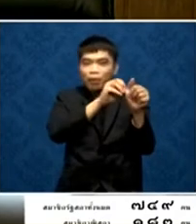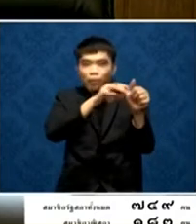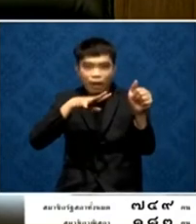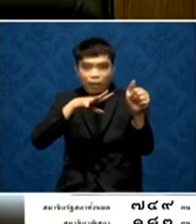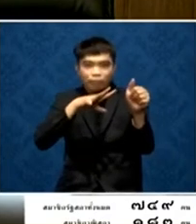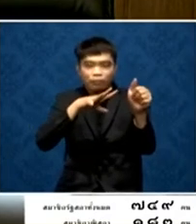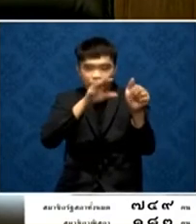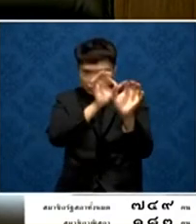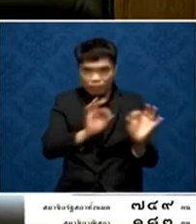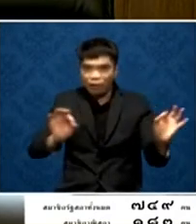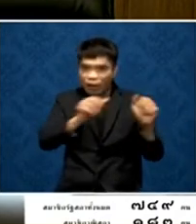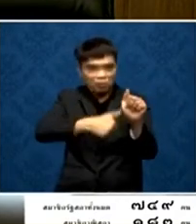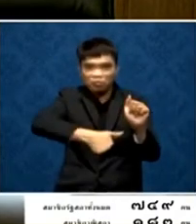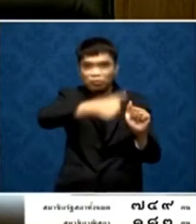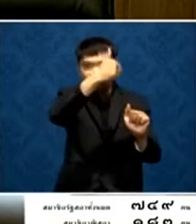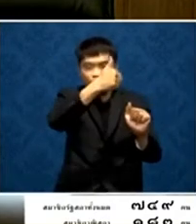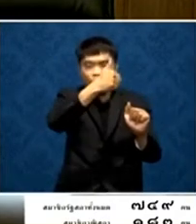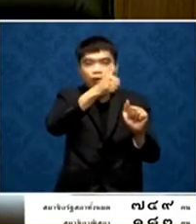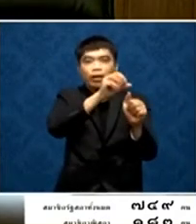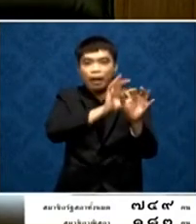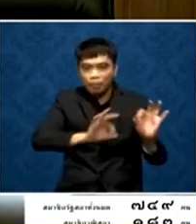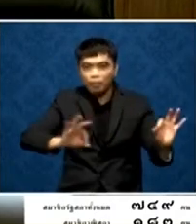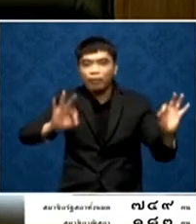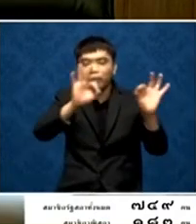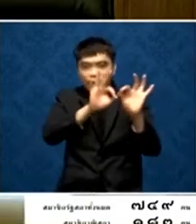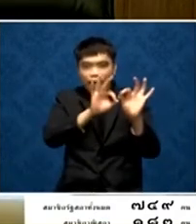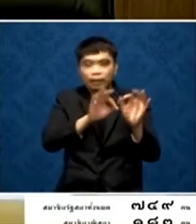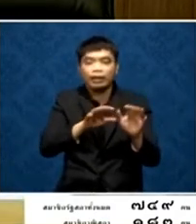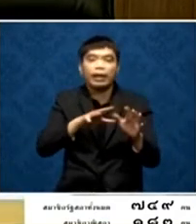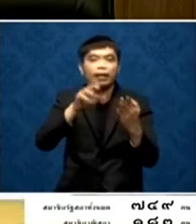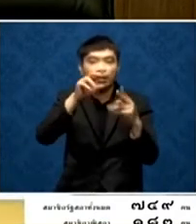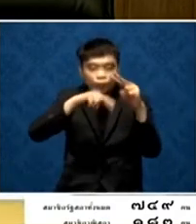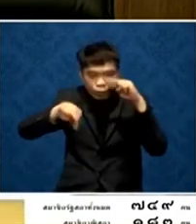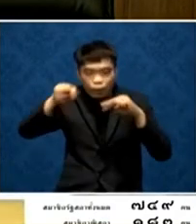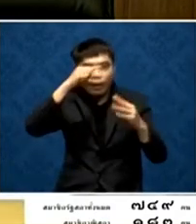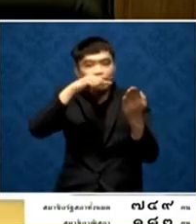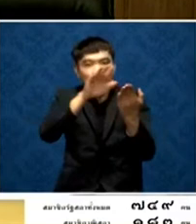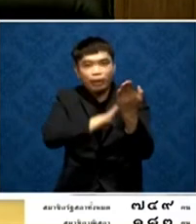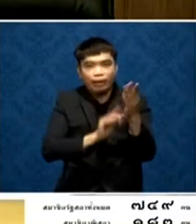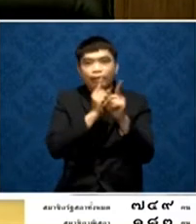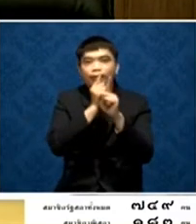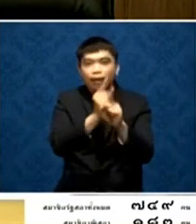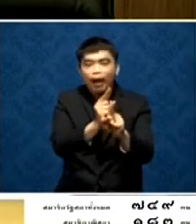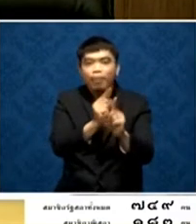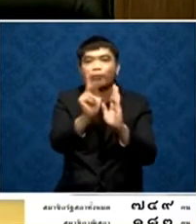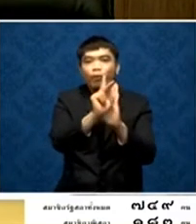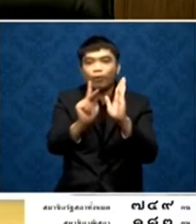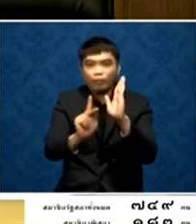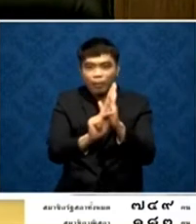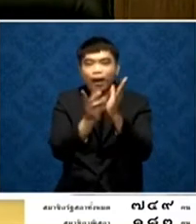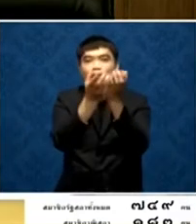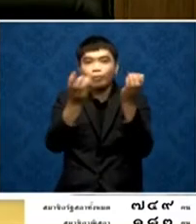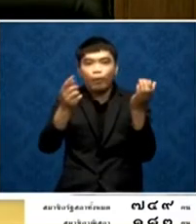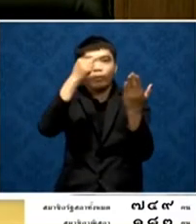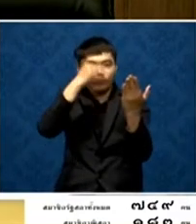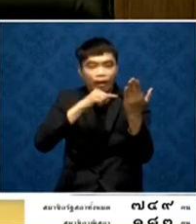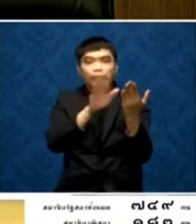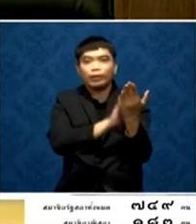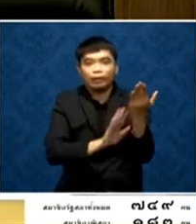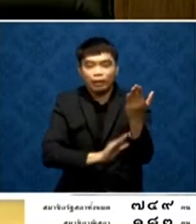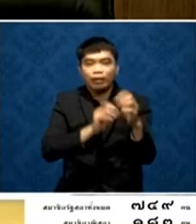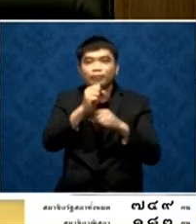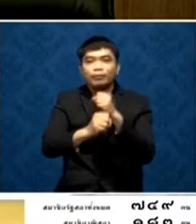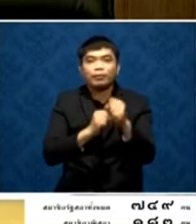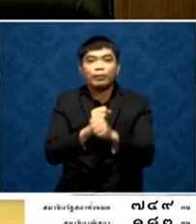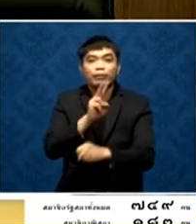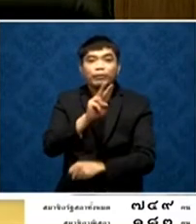ยากจะแกล้งใครก็แกล้งได้ดิ ใช ่เออคือเราอาจจะไปร้องประพันธ์ก็ได้ เอออ ะไรเงี้ยข้อหานู่นข้อหานี่อย่างทุจริต